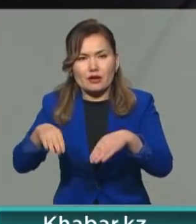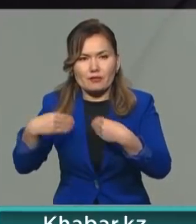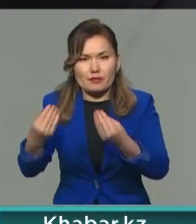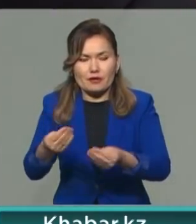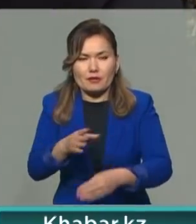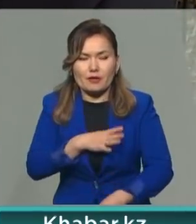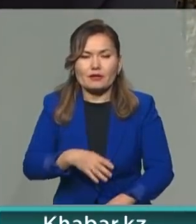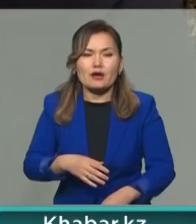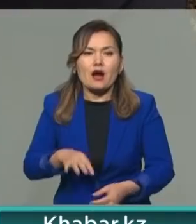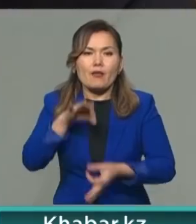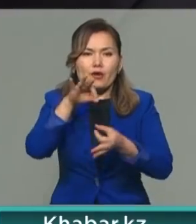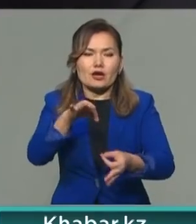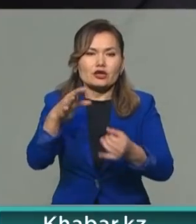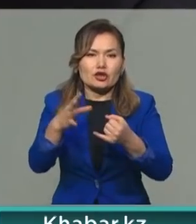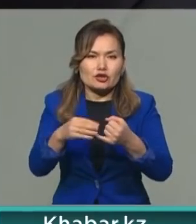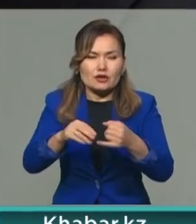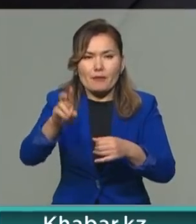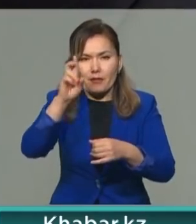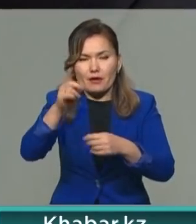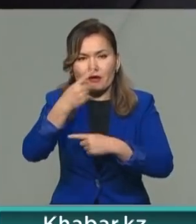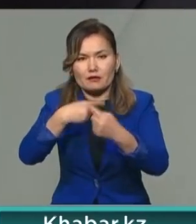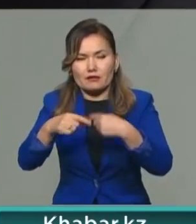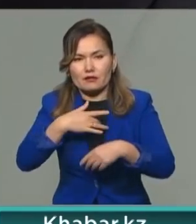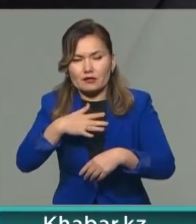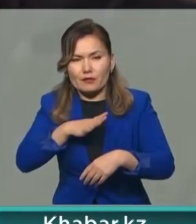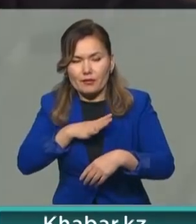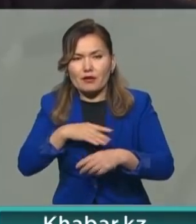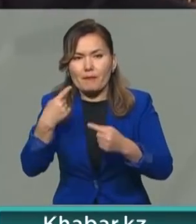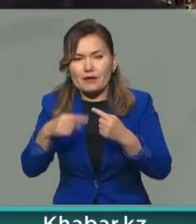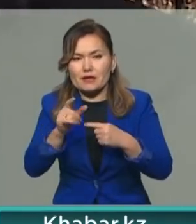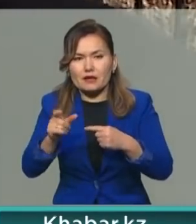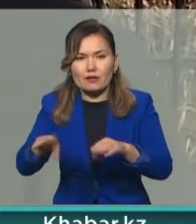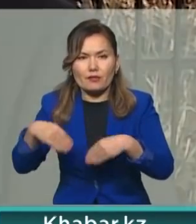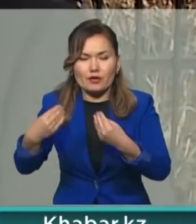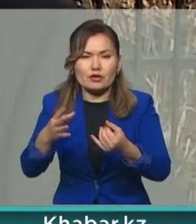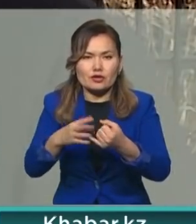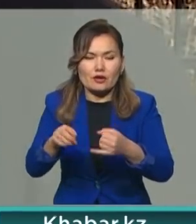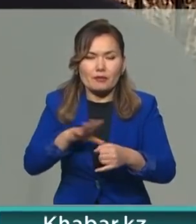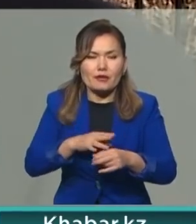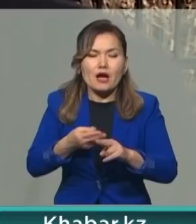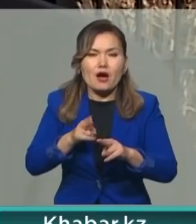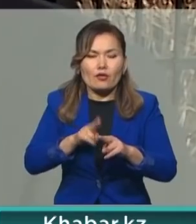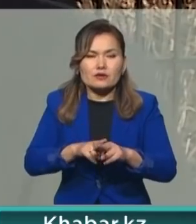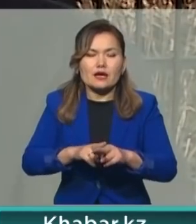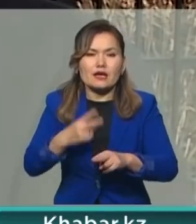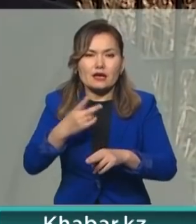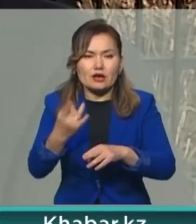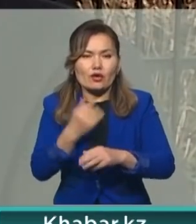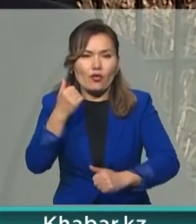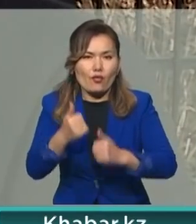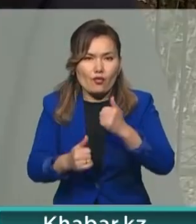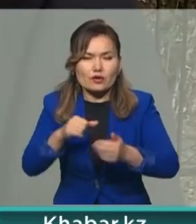жатқан, пайдаланылмай жатқан жерлер деп. Сонымен жұмыс істеп жатырмыз қазір, инспекция бар арнайы. Өткен жыл екі рет конкурс өткіздік, биыл міне тағы да белгілене беріп